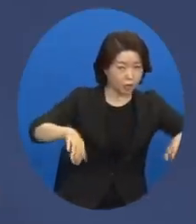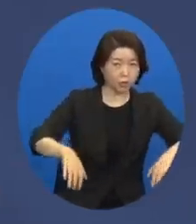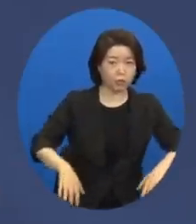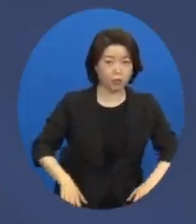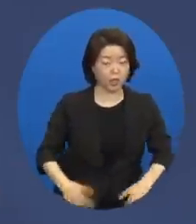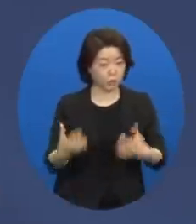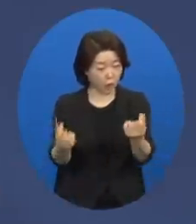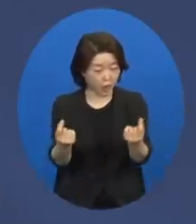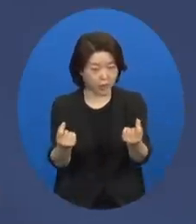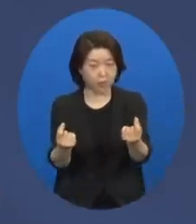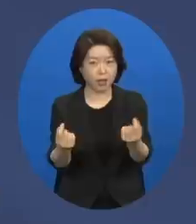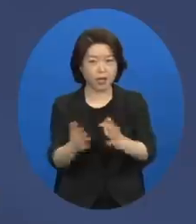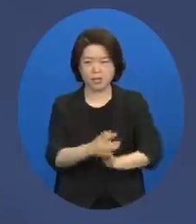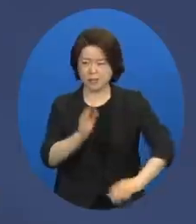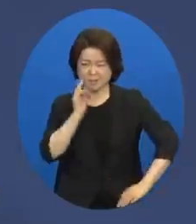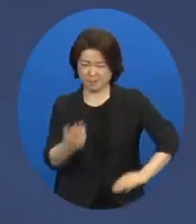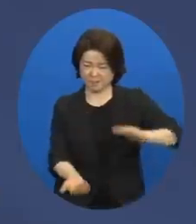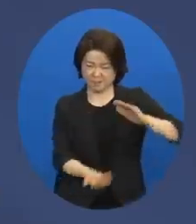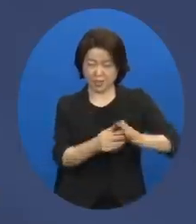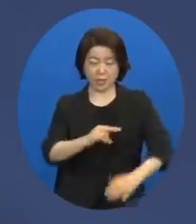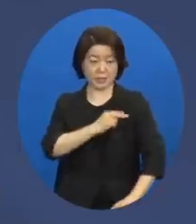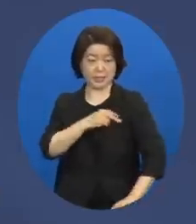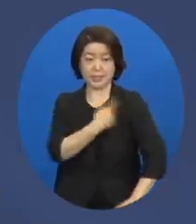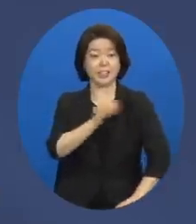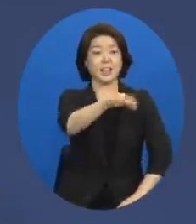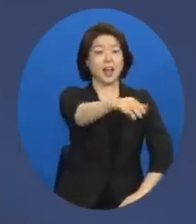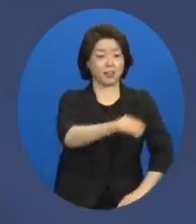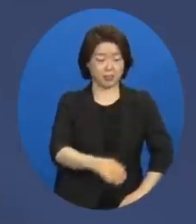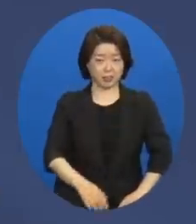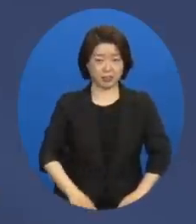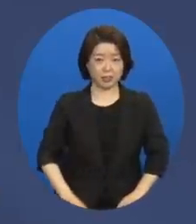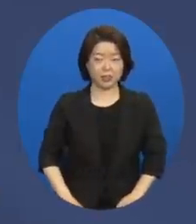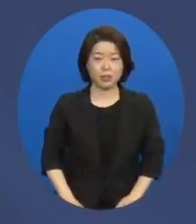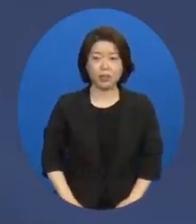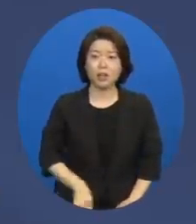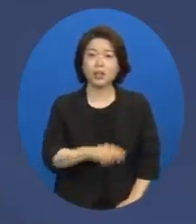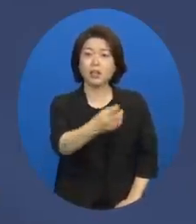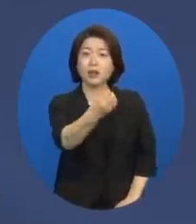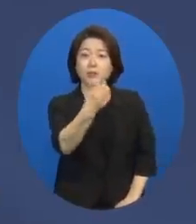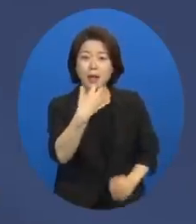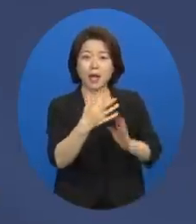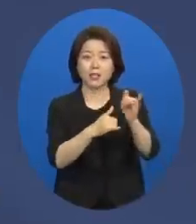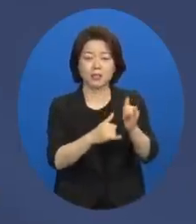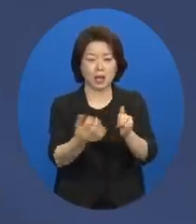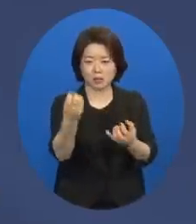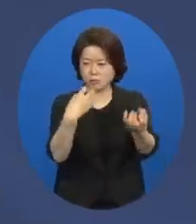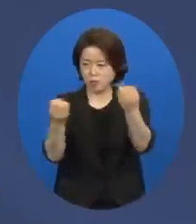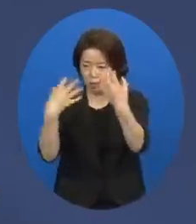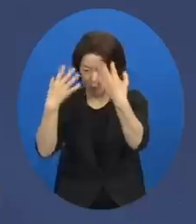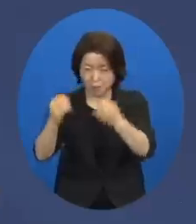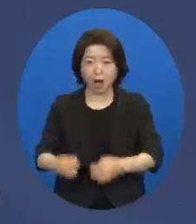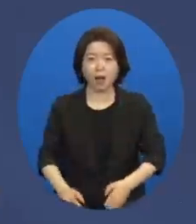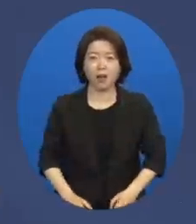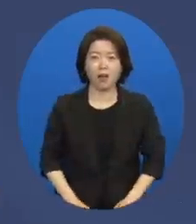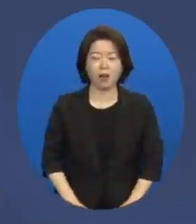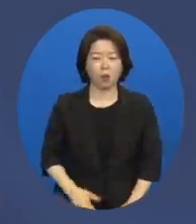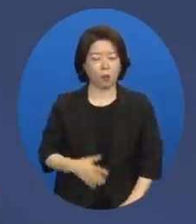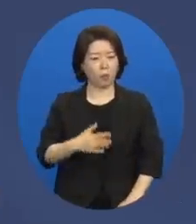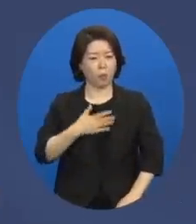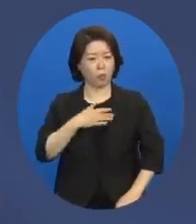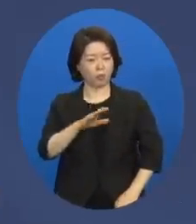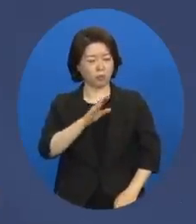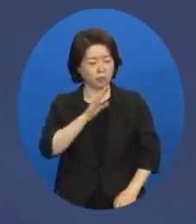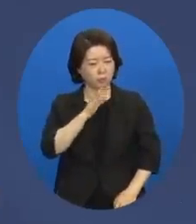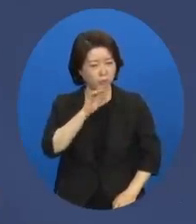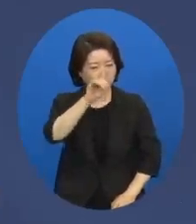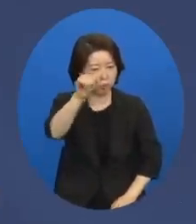그건 극단적인 얘기하면 이단이라고 이렇게 말하는 얘기를 많이 들었거든요. 아 나 그게 정말